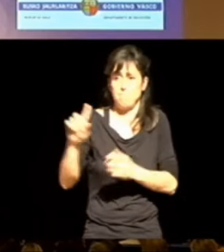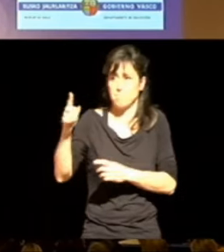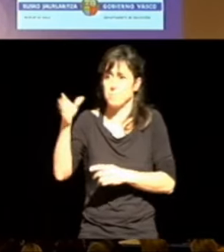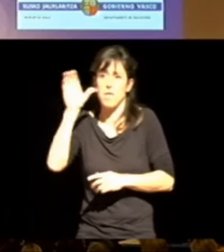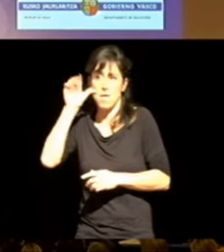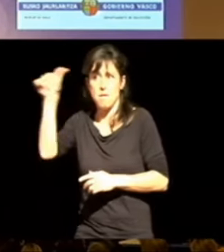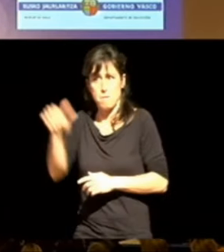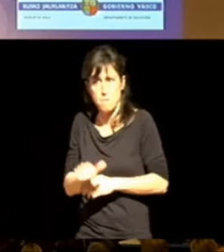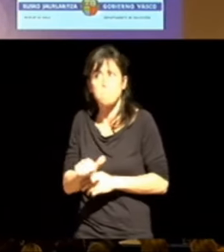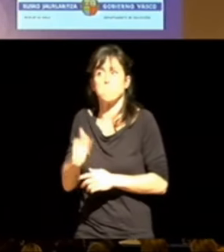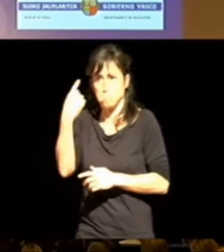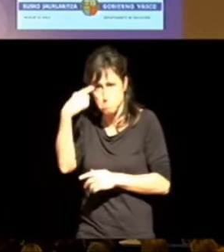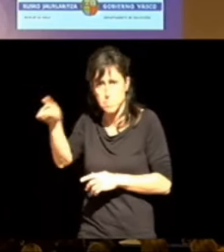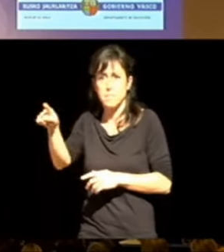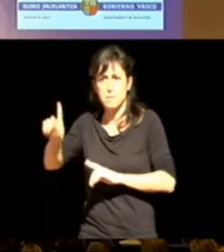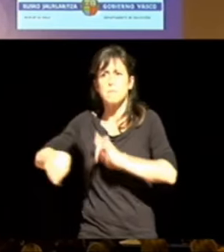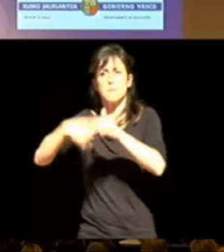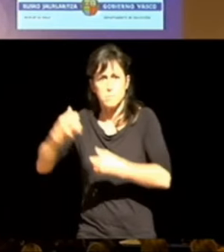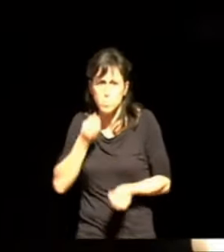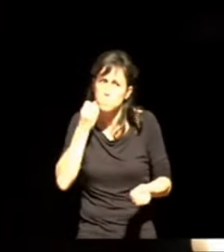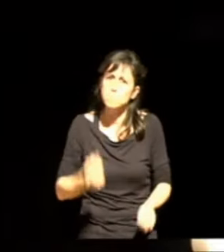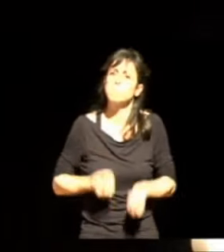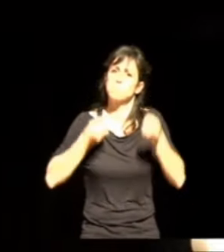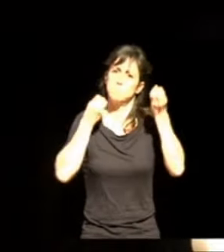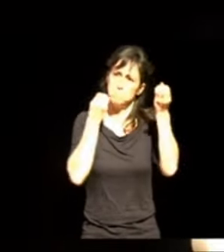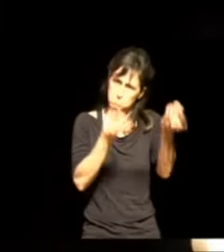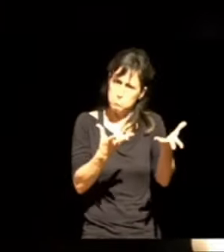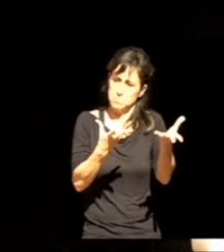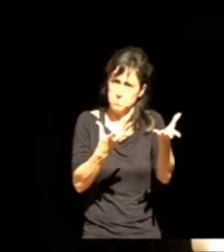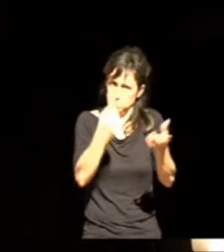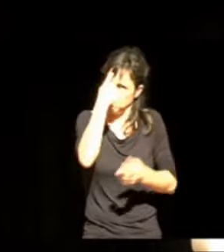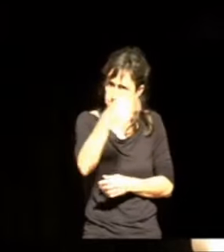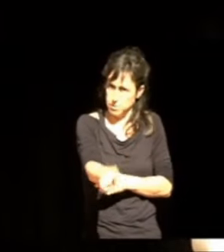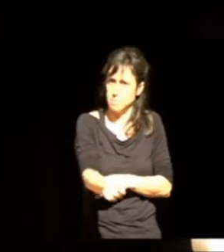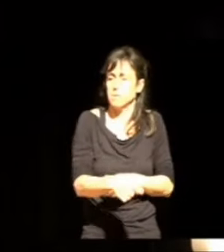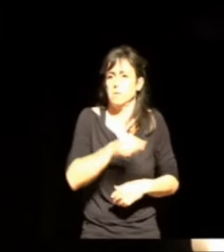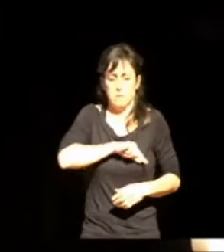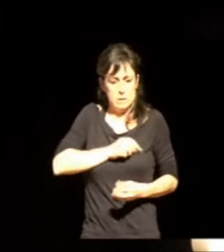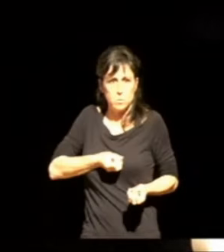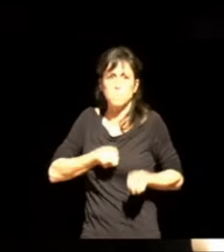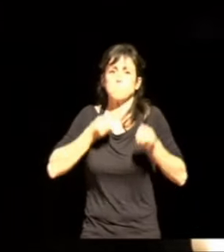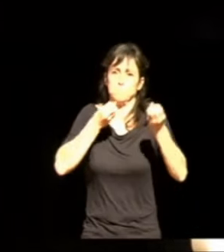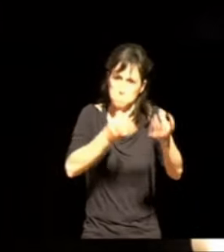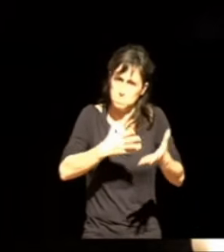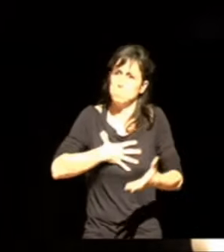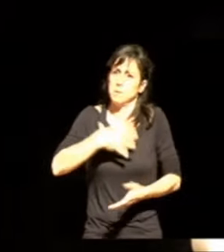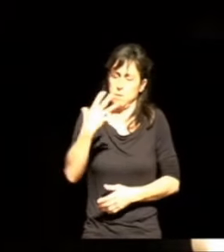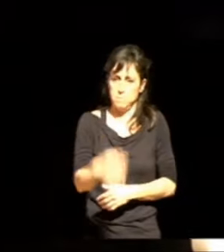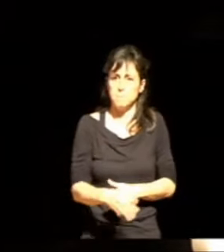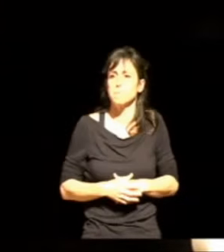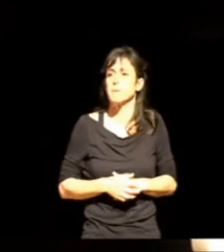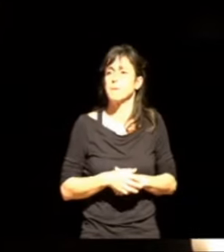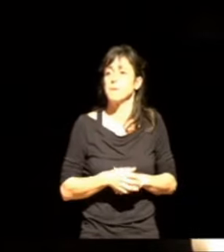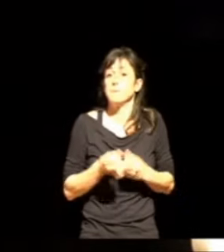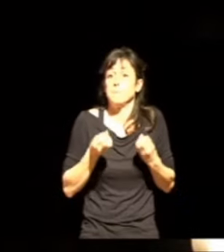eta baita ere adierazten, edo hitzen bidez, adieraztea sentitzen duguna. Bueno, ba, hori esan da, eta